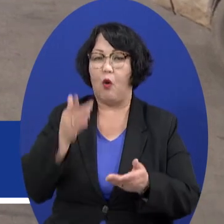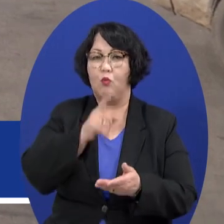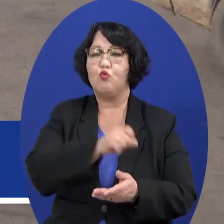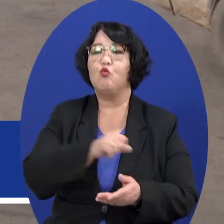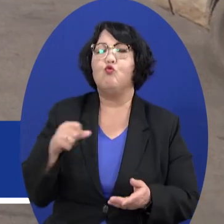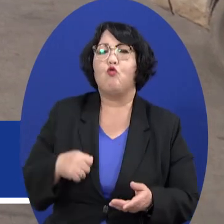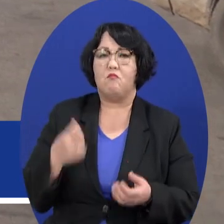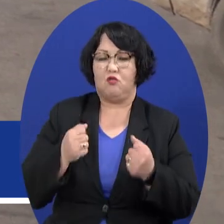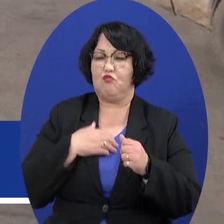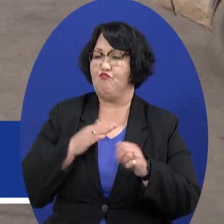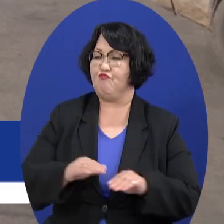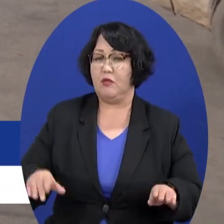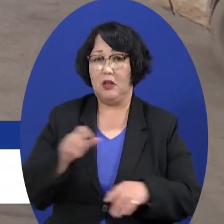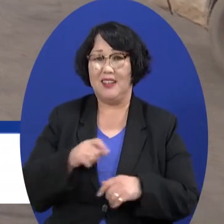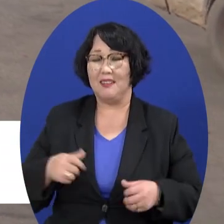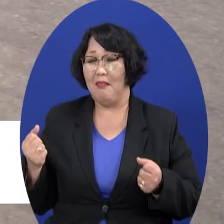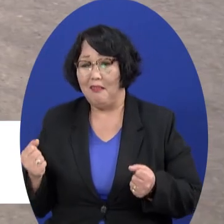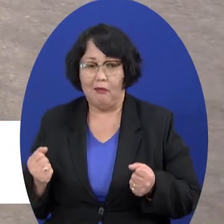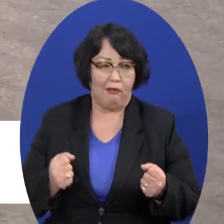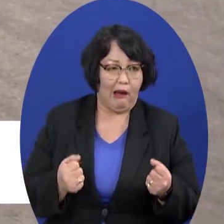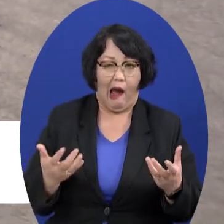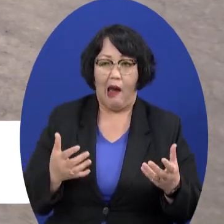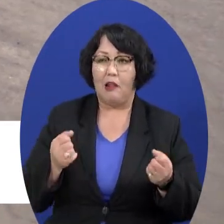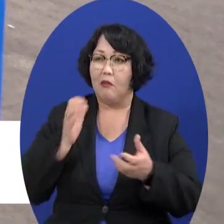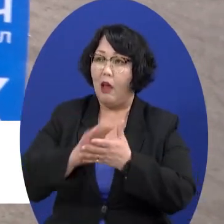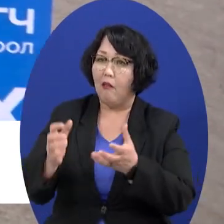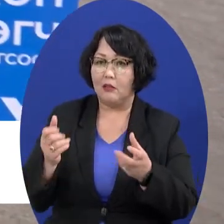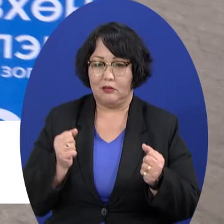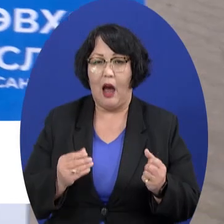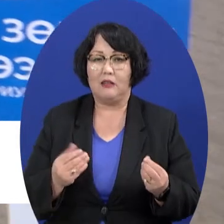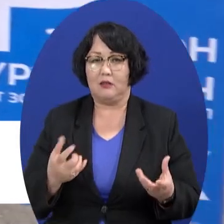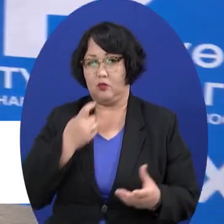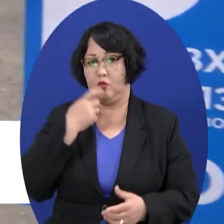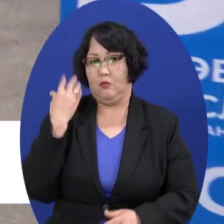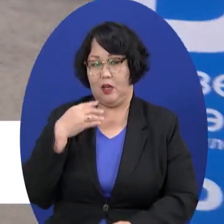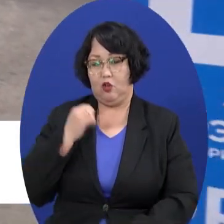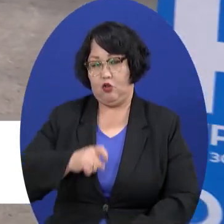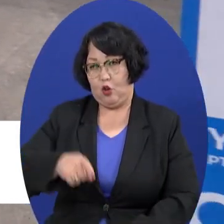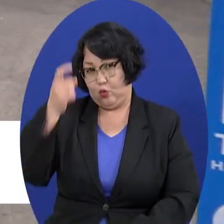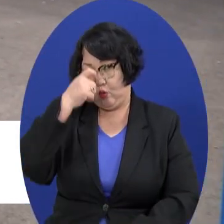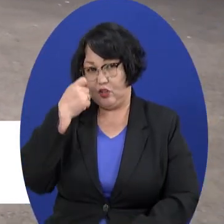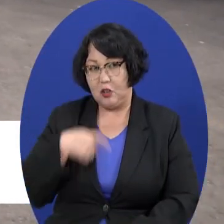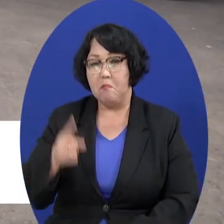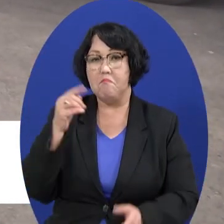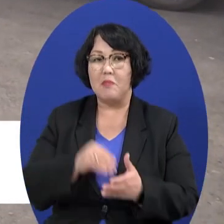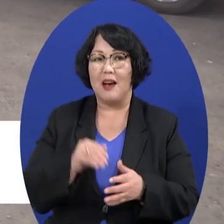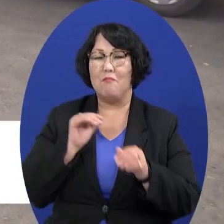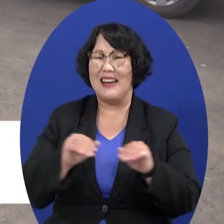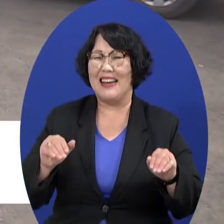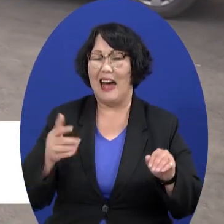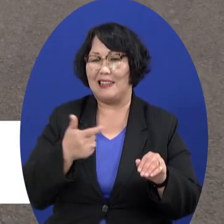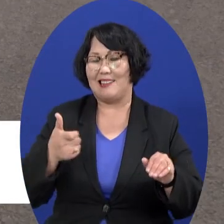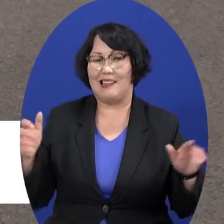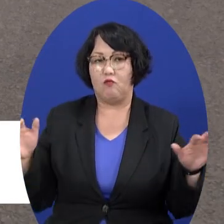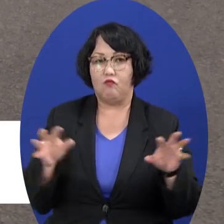юм байна. Иргэдээс ч гэсэн гомдол санал их ирдэг байсан гэдгийг хэлж байна. Тийм учраас за түрээслэгчдийн 1000 орчим машиныг багсгаж хамгийн дээд